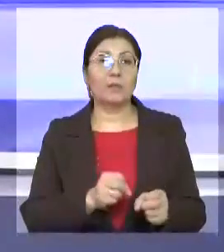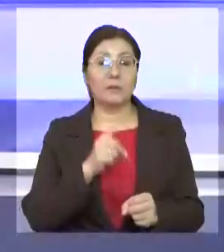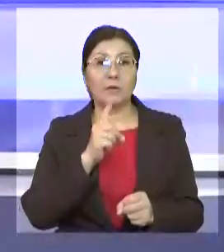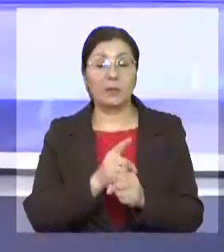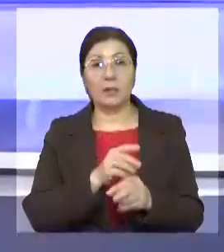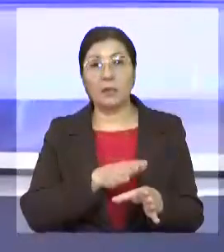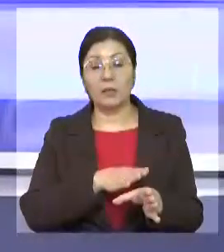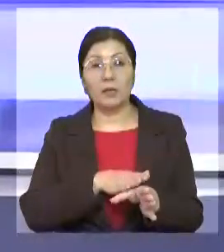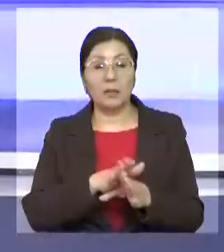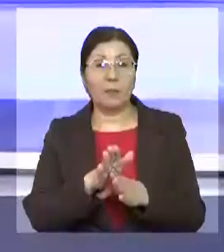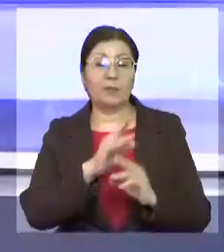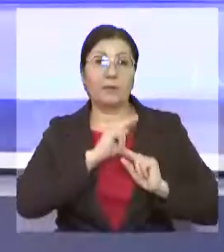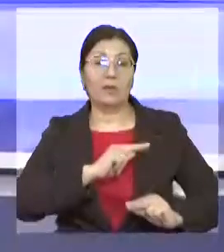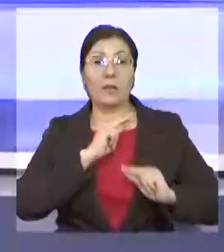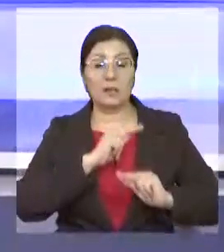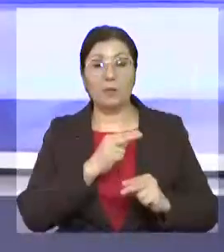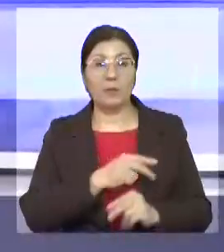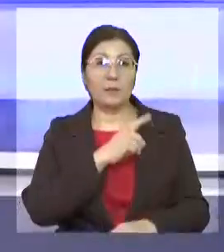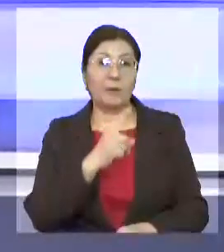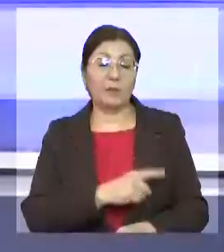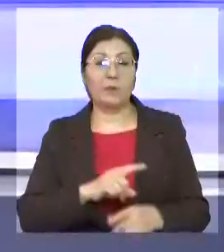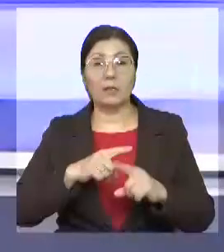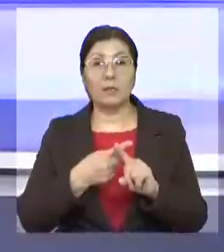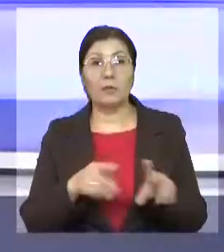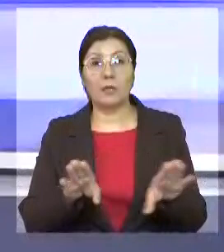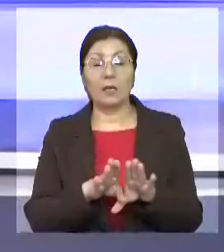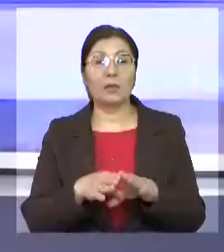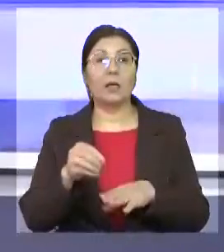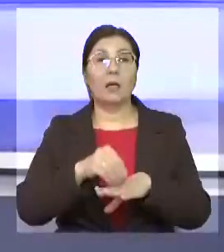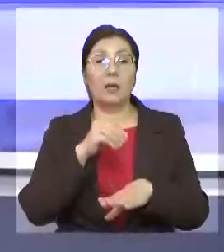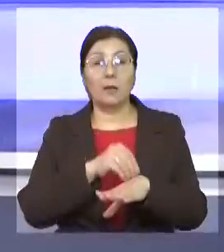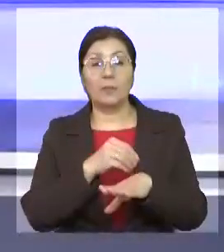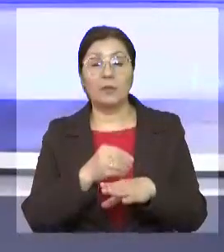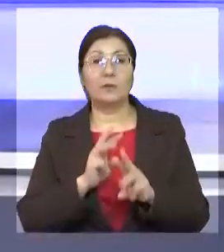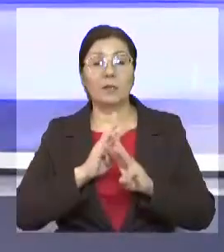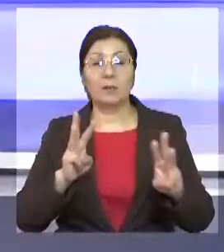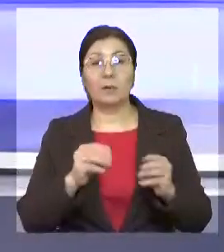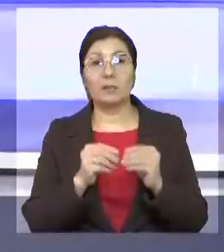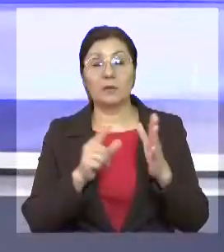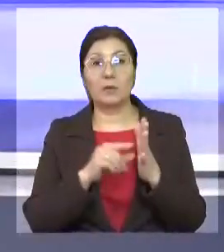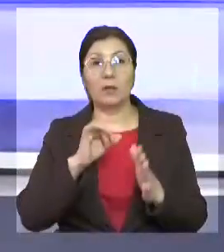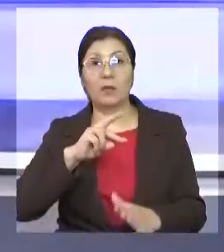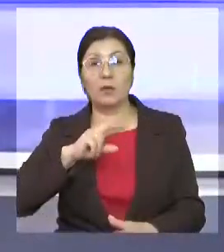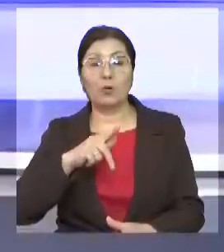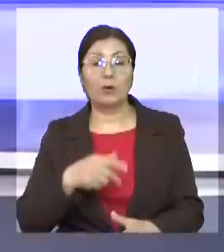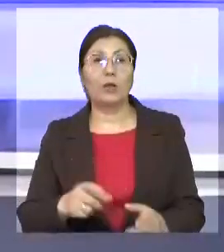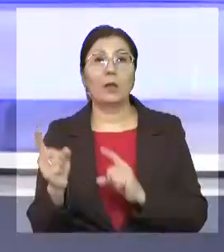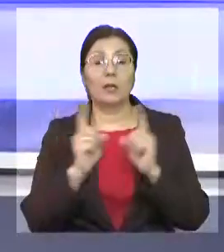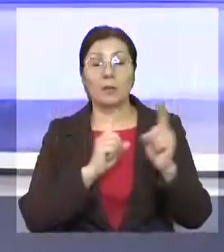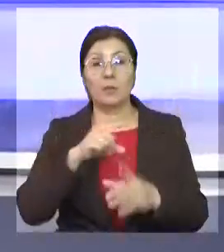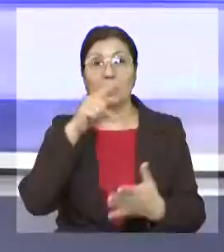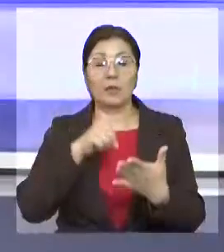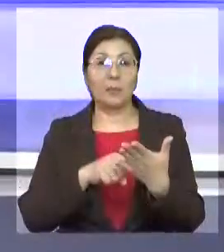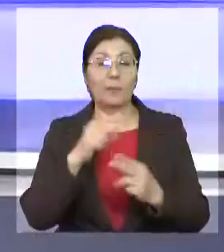по ускорению работ, мобилизации сил и спецтехники, данных акимату и профильному министерству 17 июля на совещании по